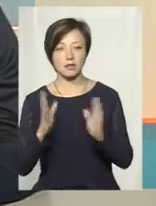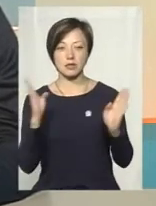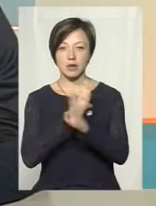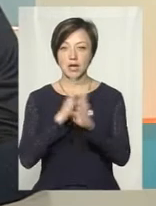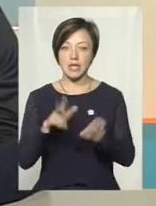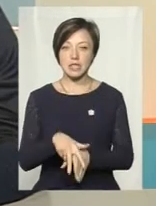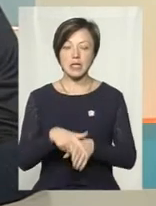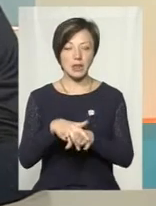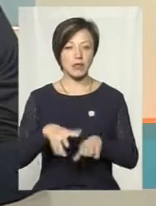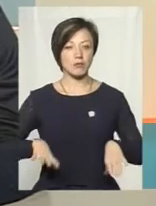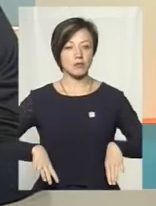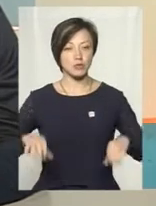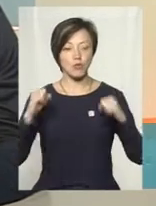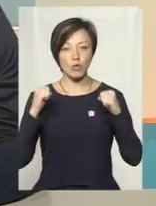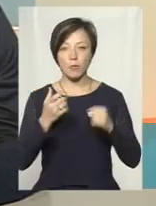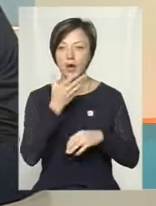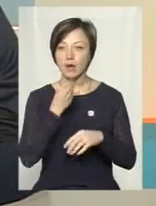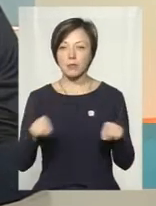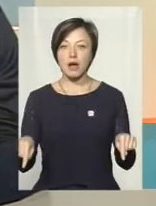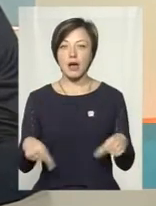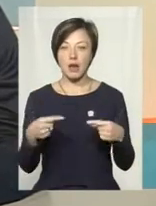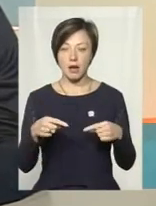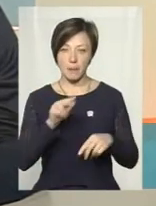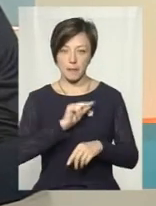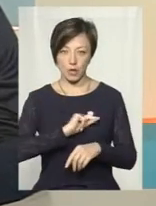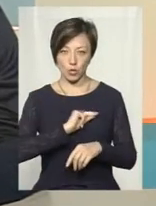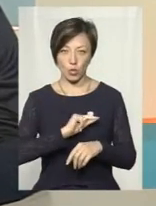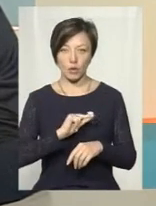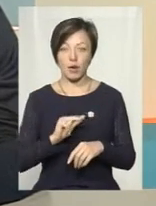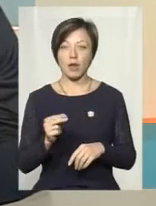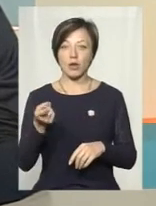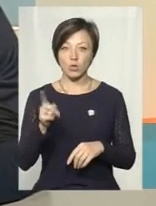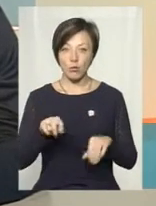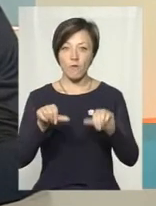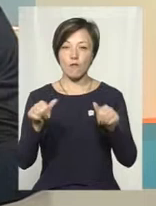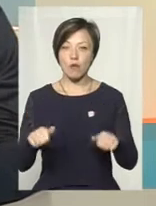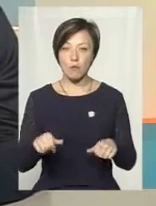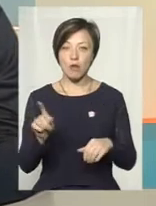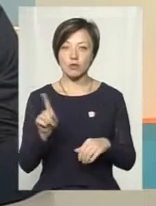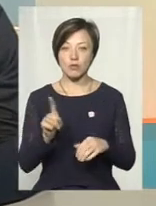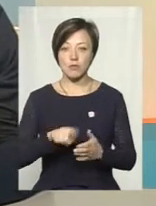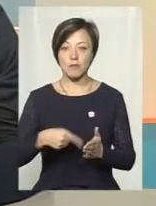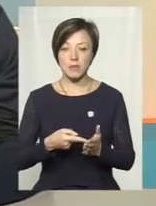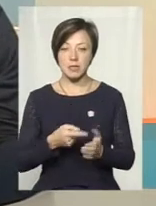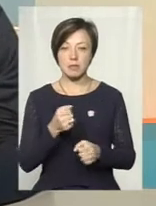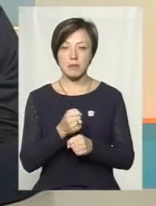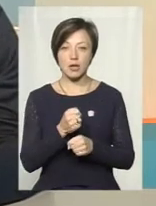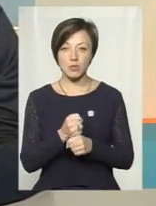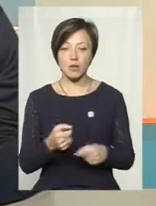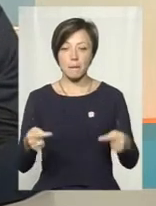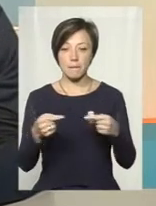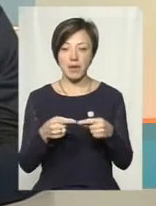кінним спортом, з гарними реабілітологами. Тому формат, що в місті працює